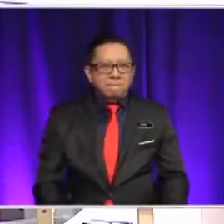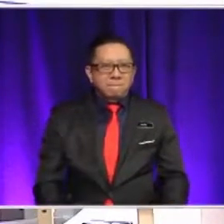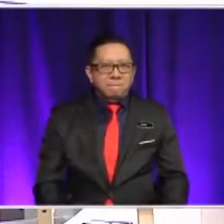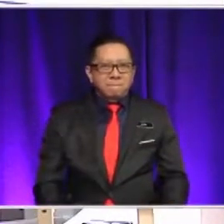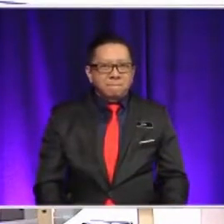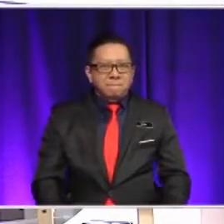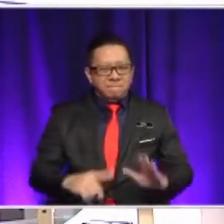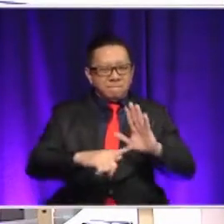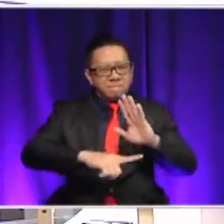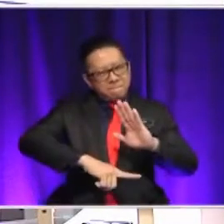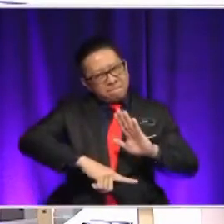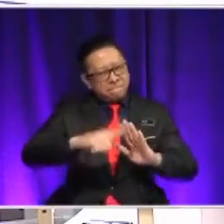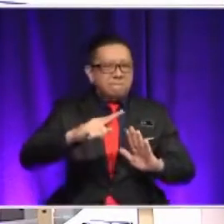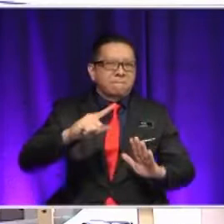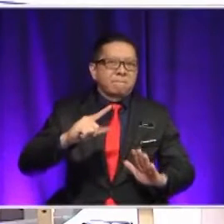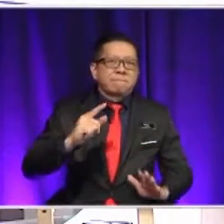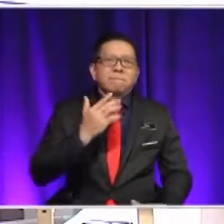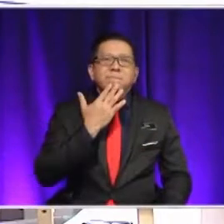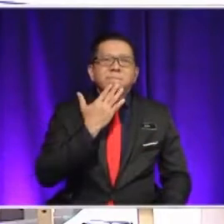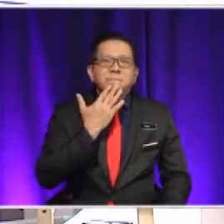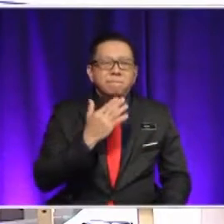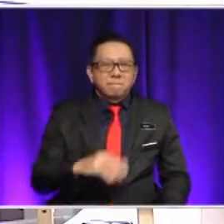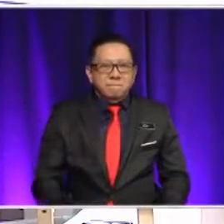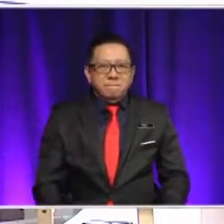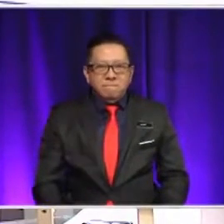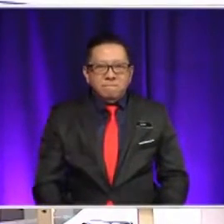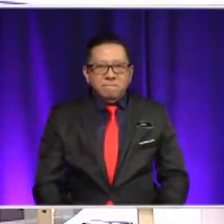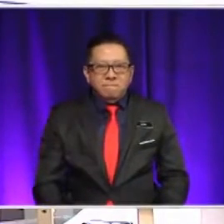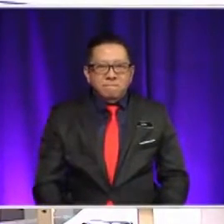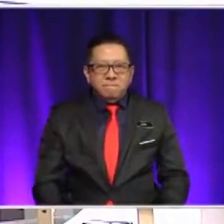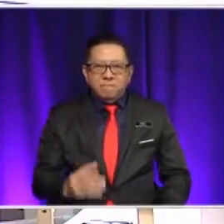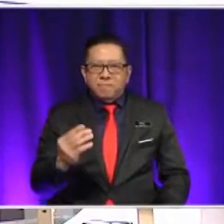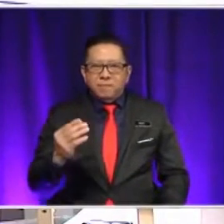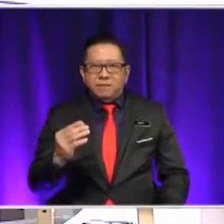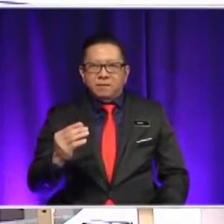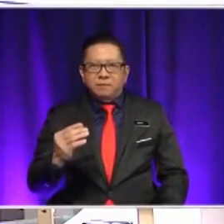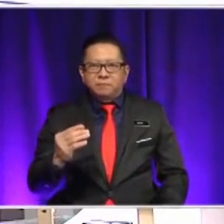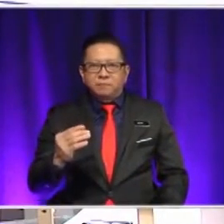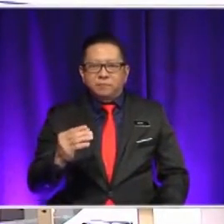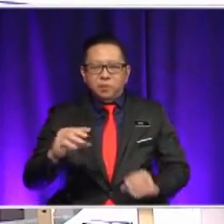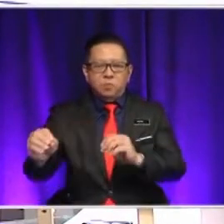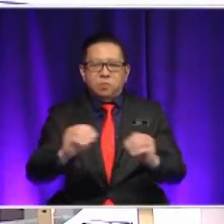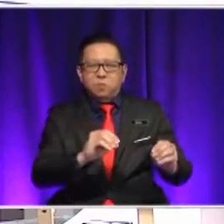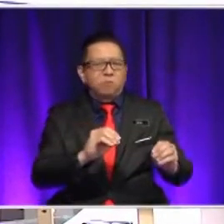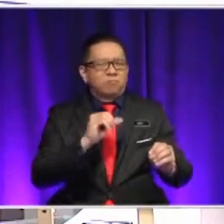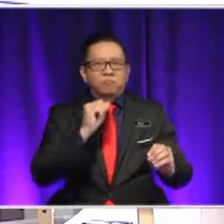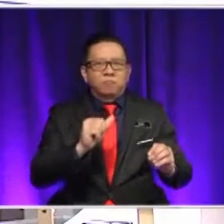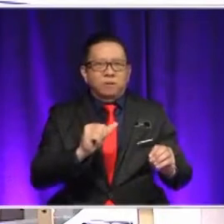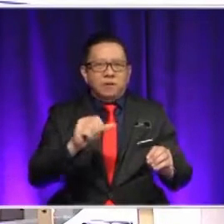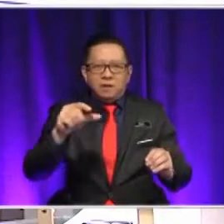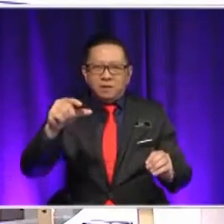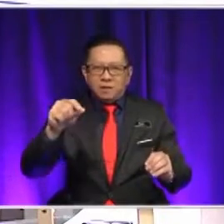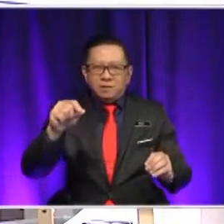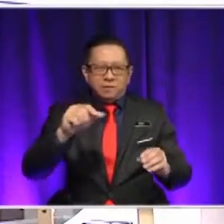warnanya lebih pekat cie macam tadi jangan terus uap ubah ke ketat Ahad mencari